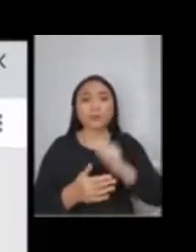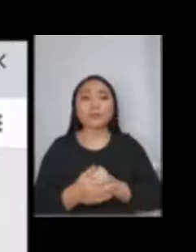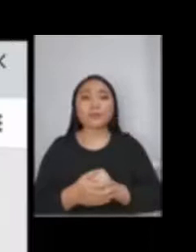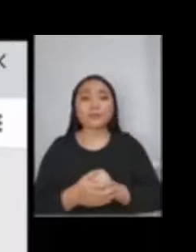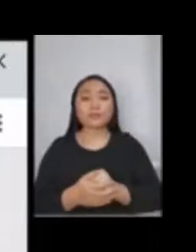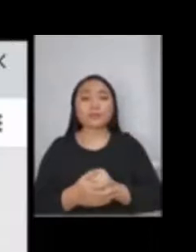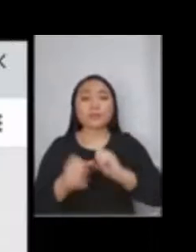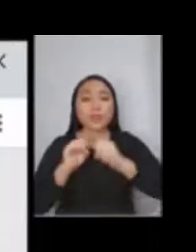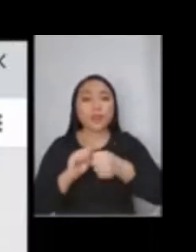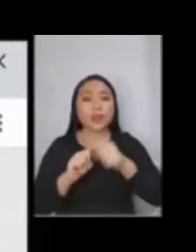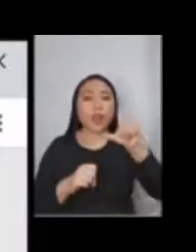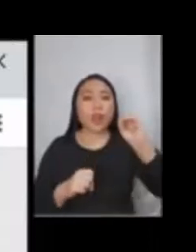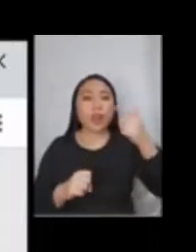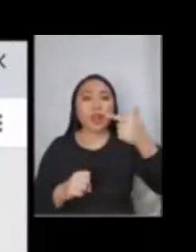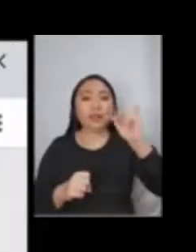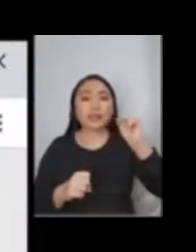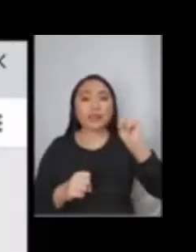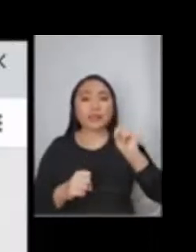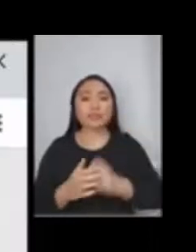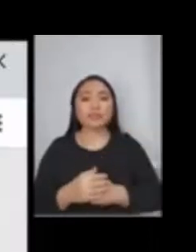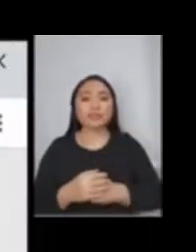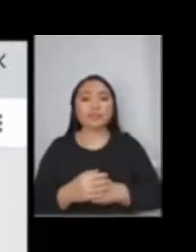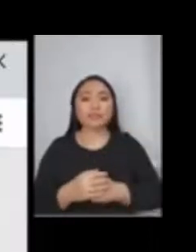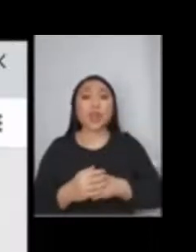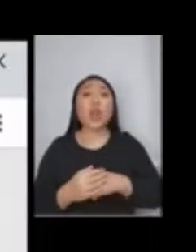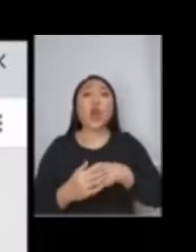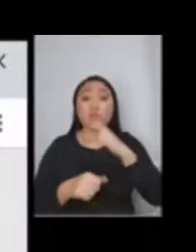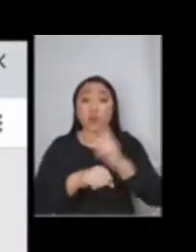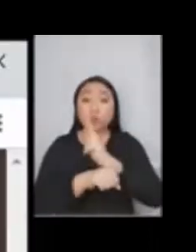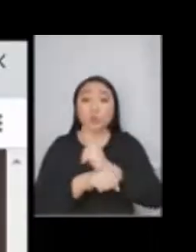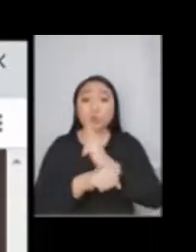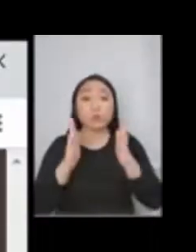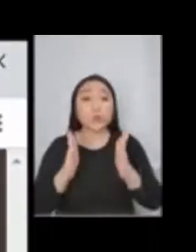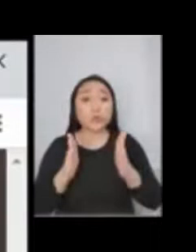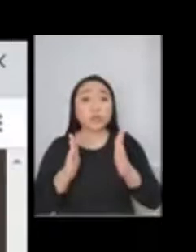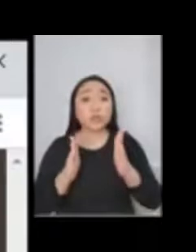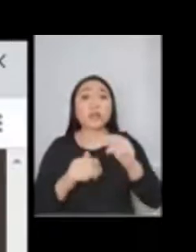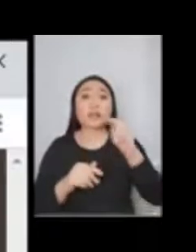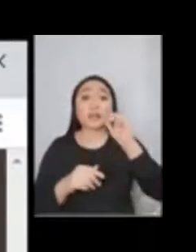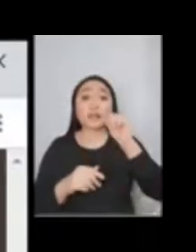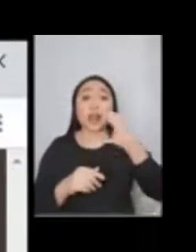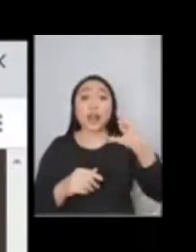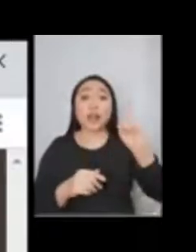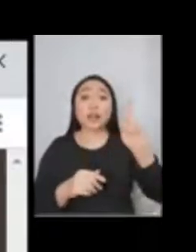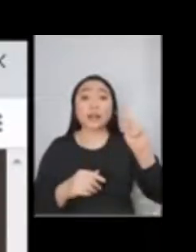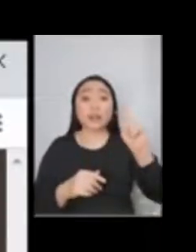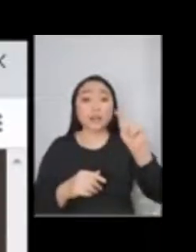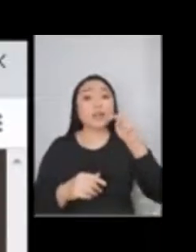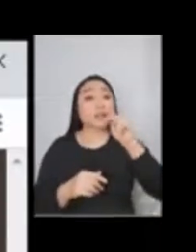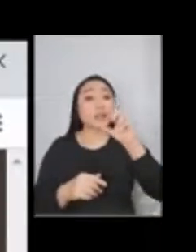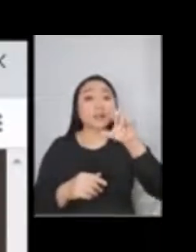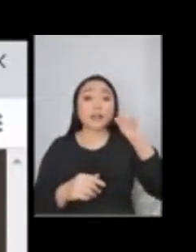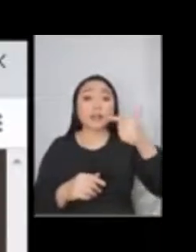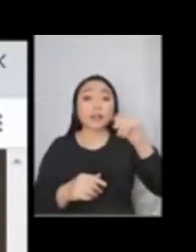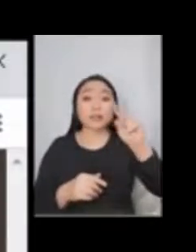password. Paano kung wala ka pang account? Sign up lang po tayo dito sa baba. sign up. Input your preferred